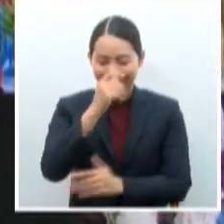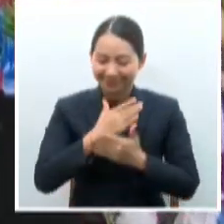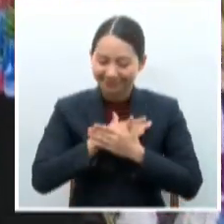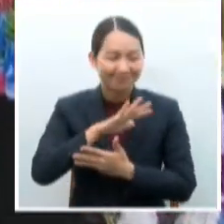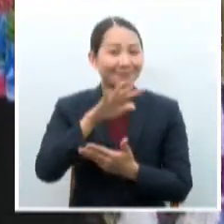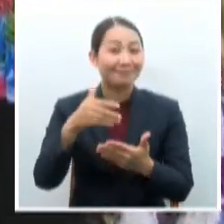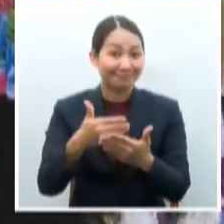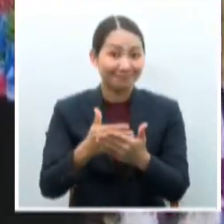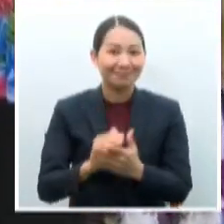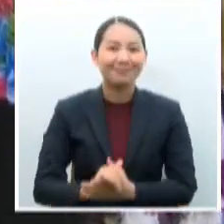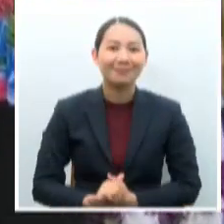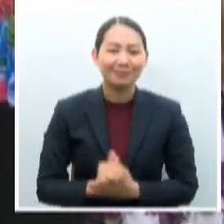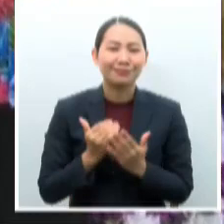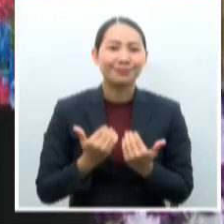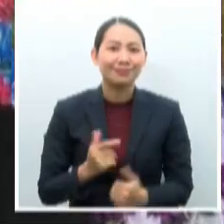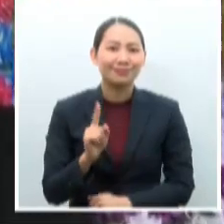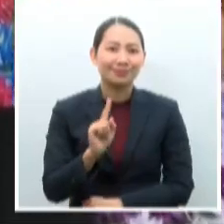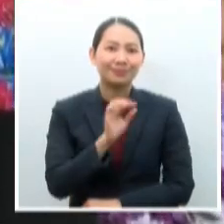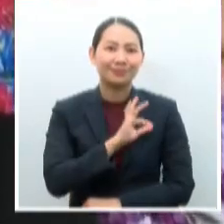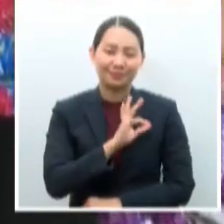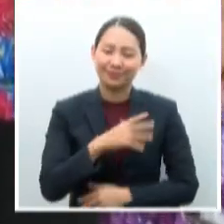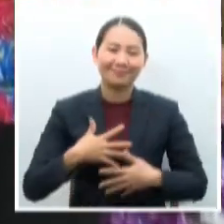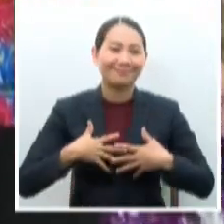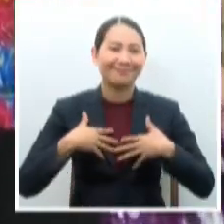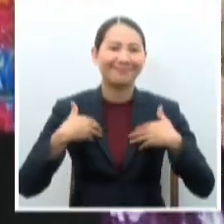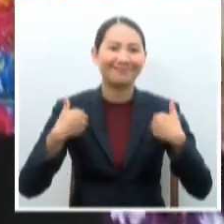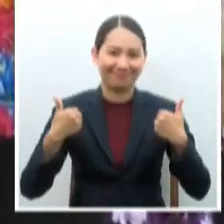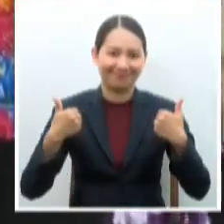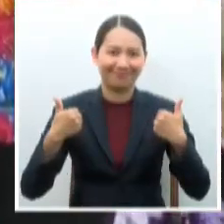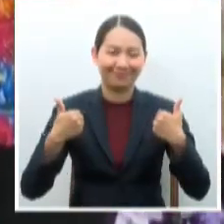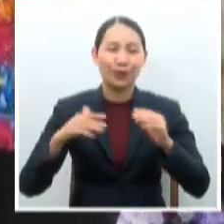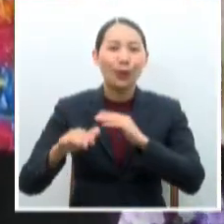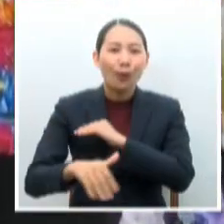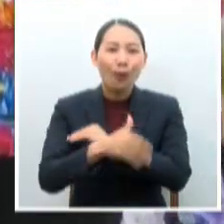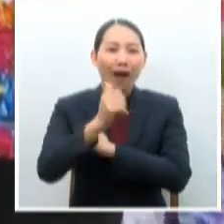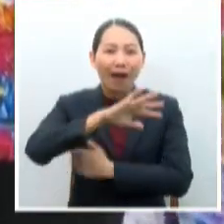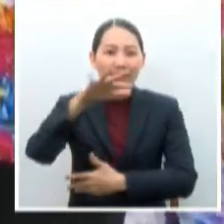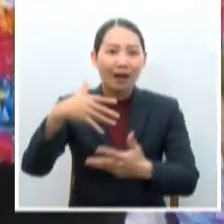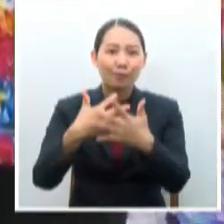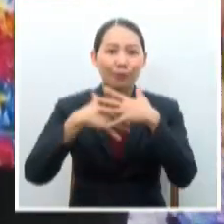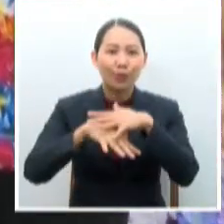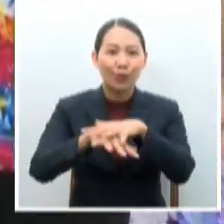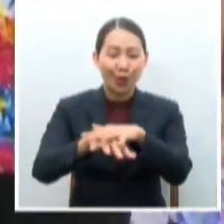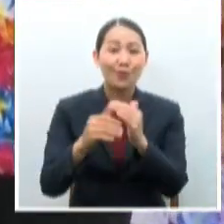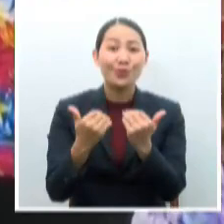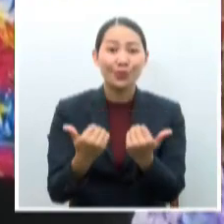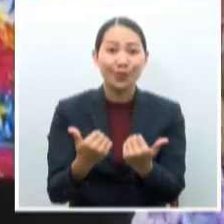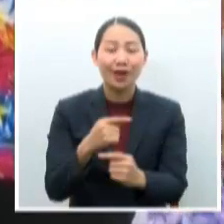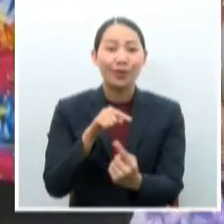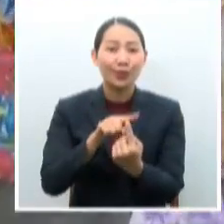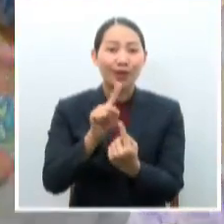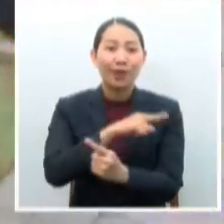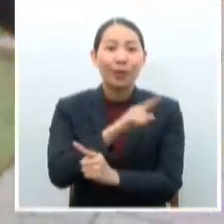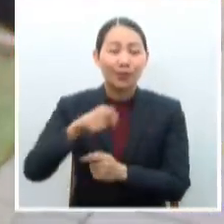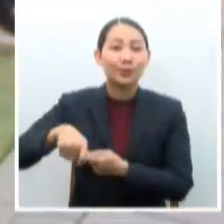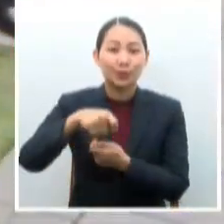เป็นความสุขอย่างหนึ่งที่เราได้มีโอกาสมาร่วมรบน้ำดำหัวในเทศกาลสงกร